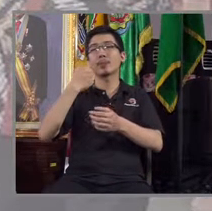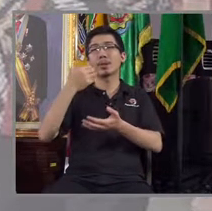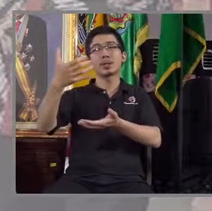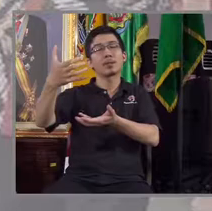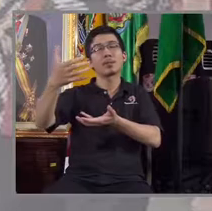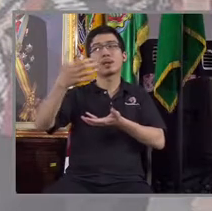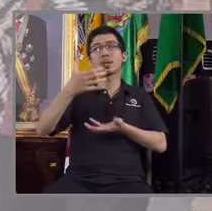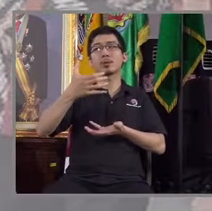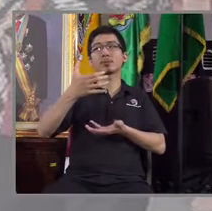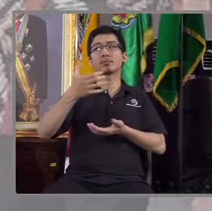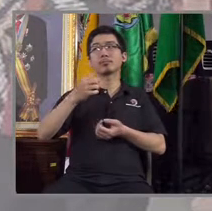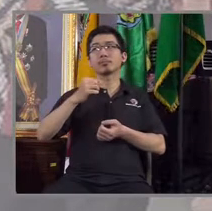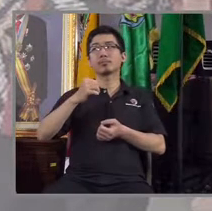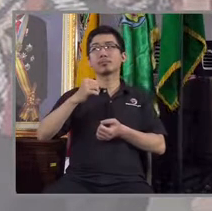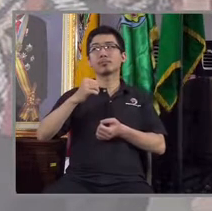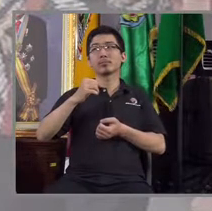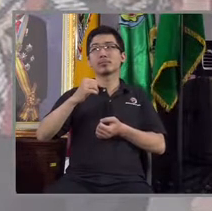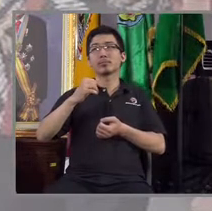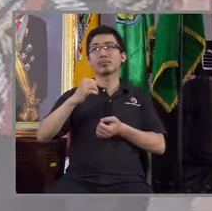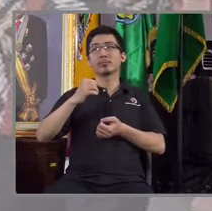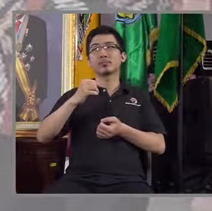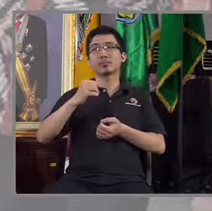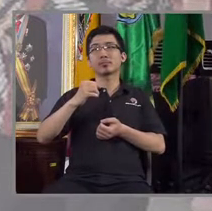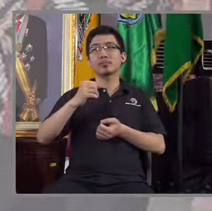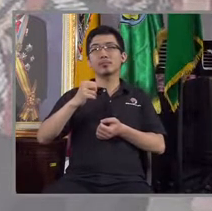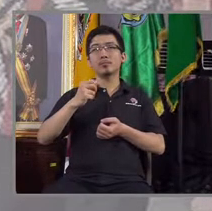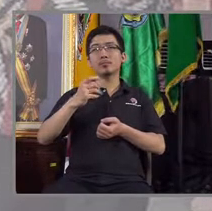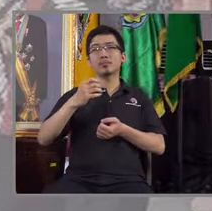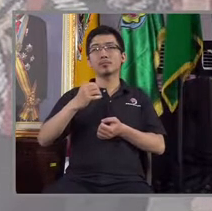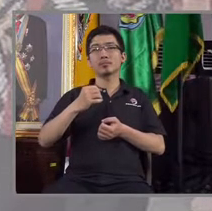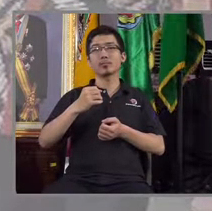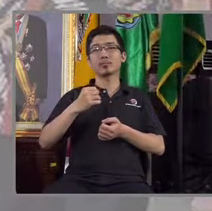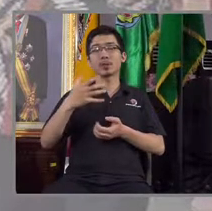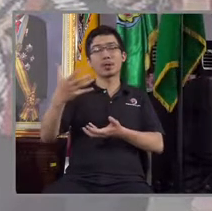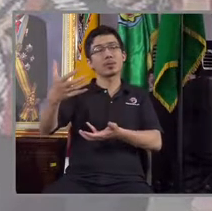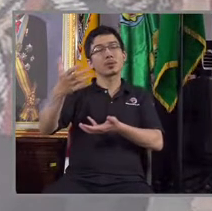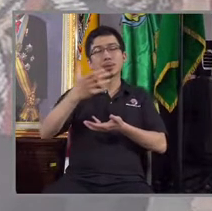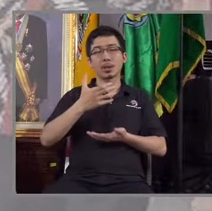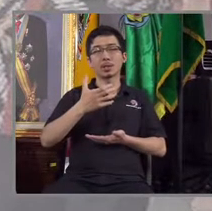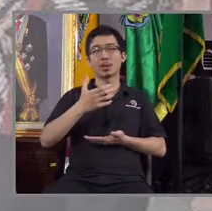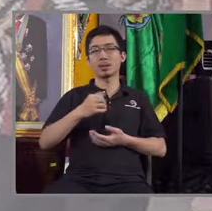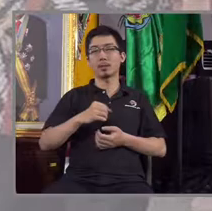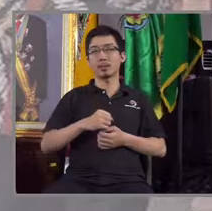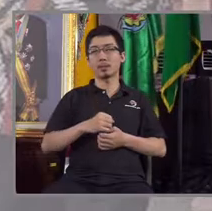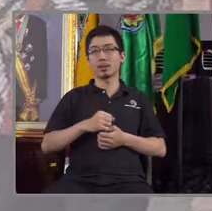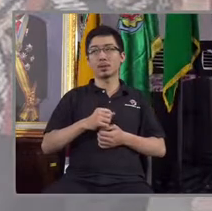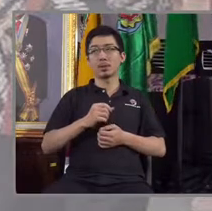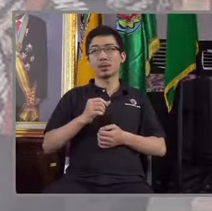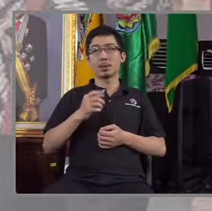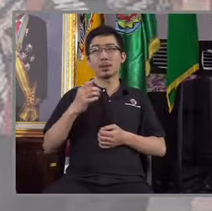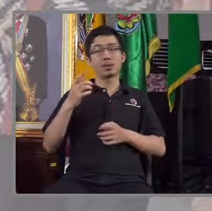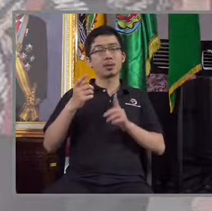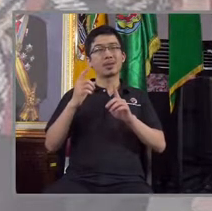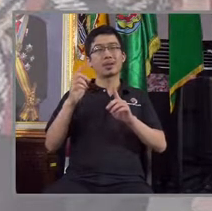daya saing daerah kategori sumber daya manusia peringkat pertama dari Bapak Gubernur.